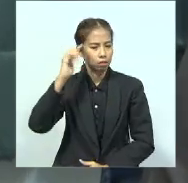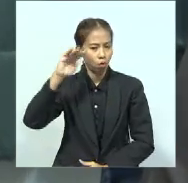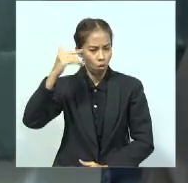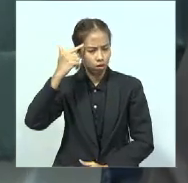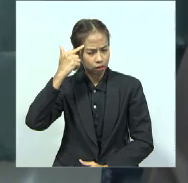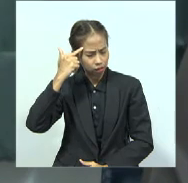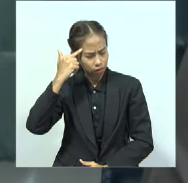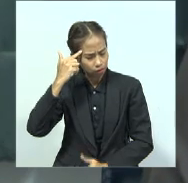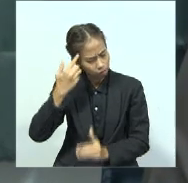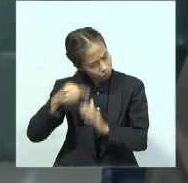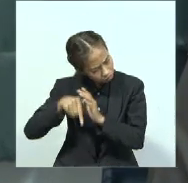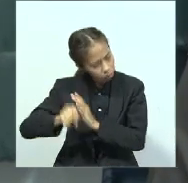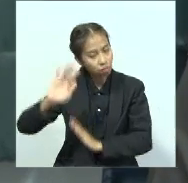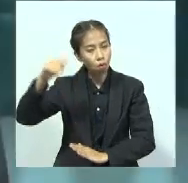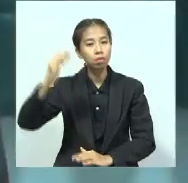ละเอียดพอสมควร